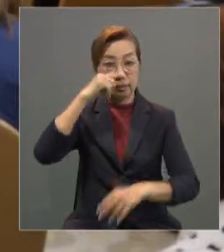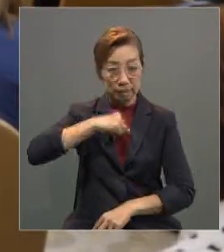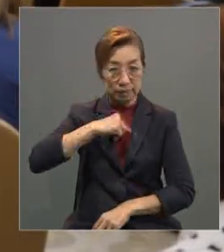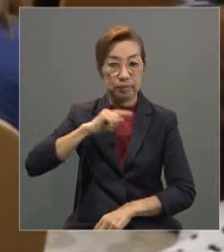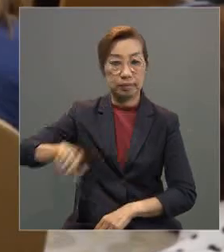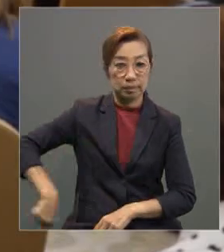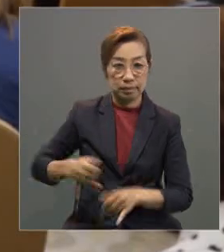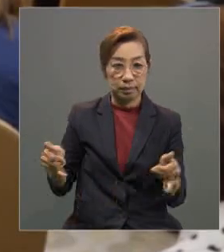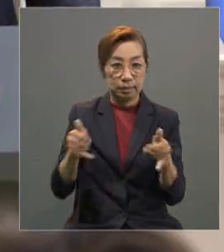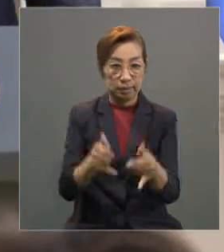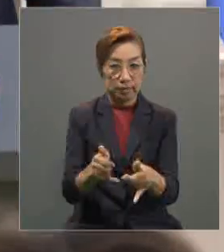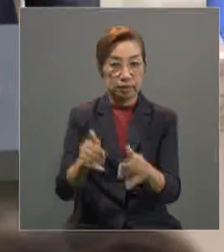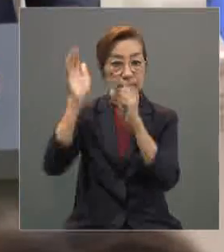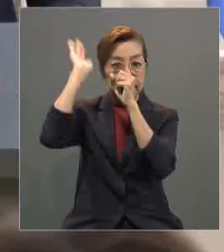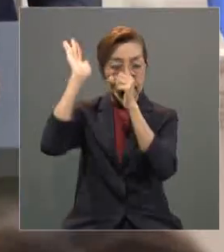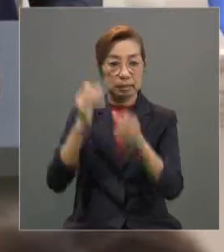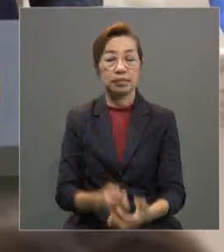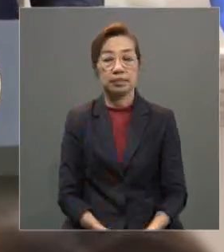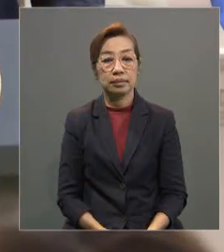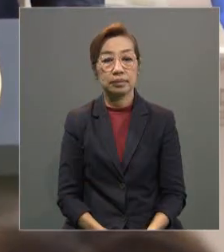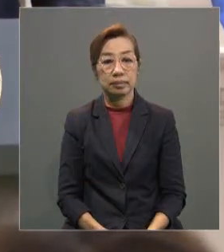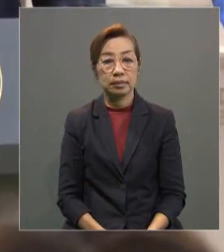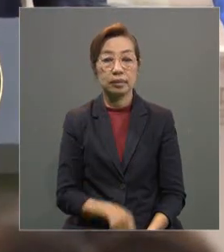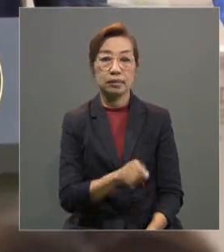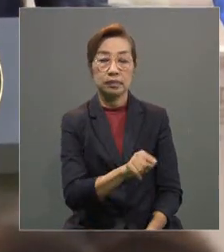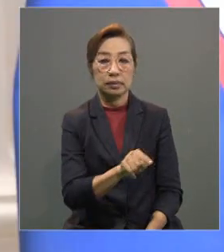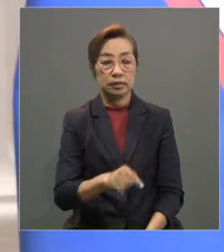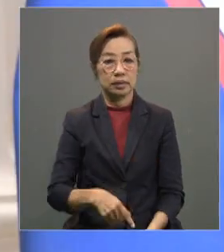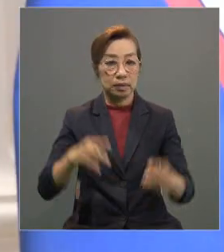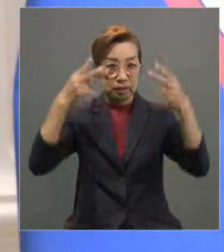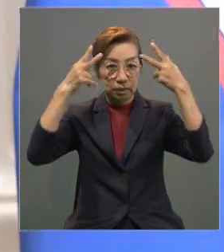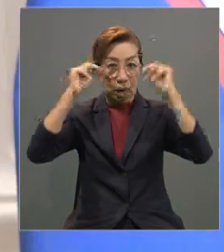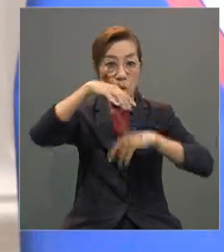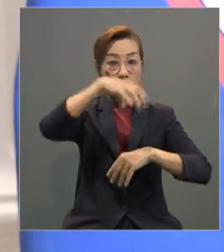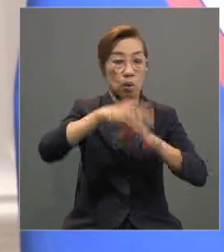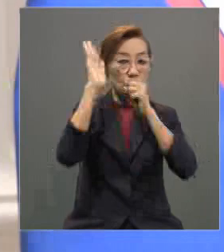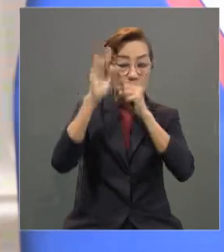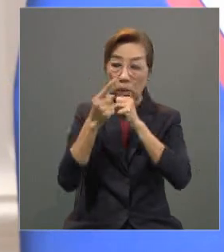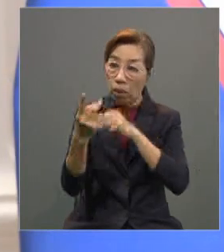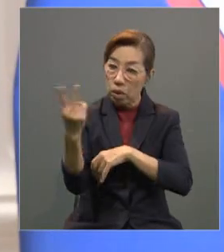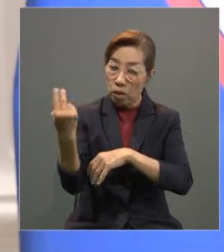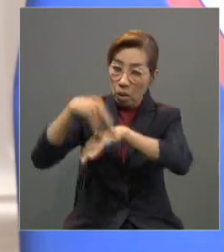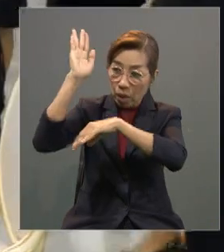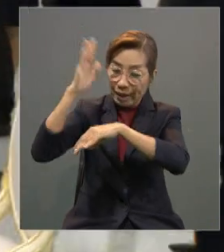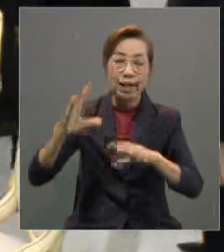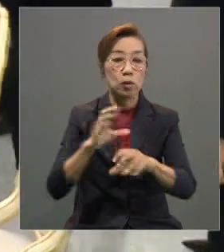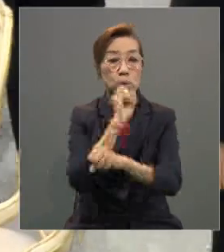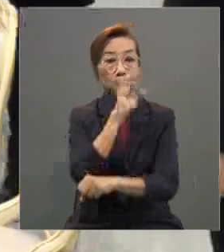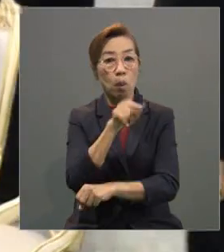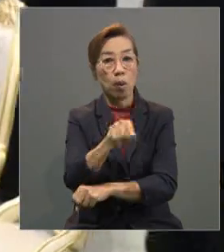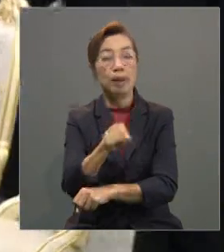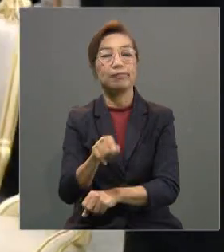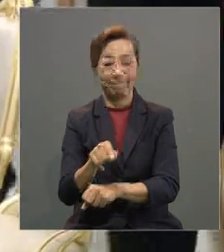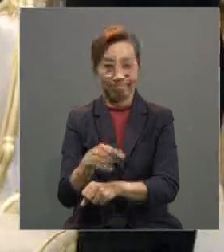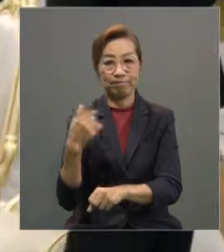แถลงข่าวนะคะโดยนายชัยวัชร์โฆษกประจำสำนักนายกรัฐมนตรีสรุปสาระสำคัญในการแถลงข่าวด้านความสัมพันธ์ค่ะมีการ